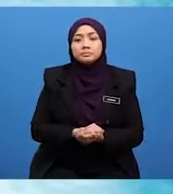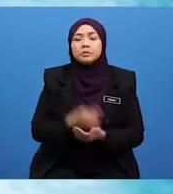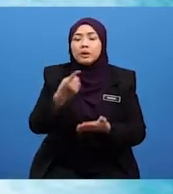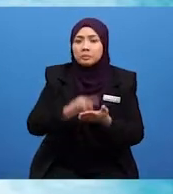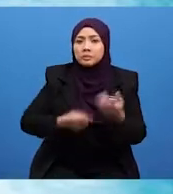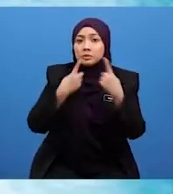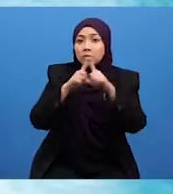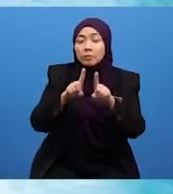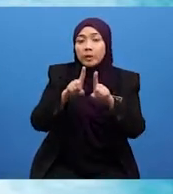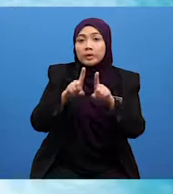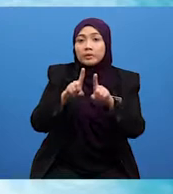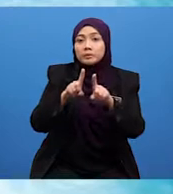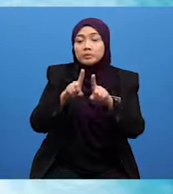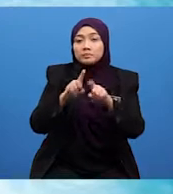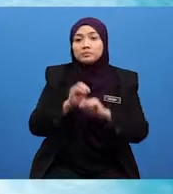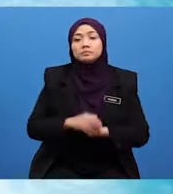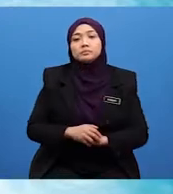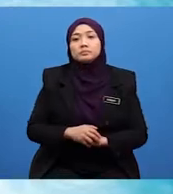apa jawapannya ya?